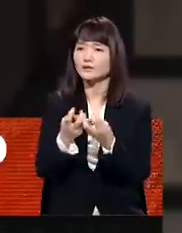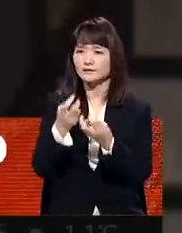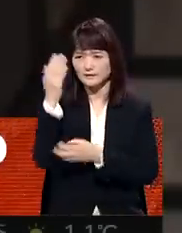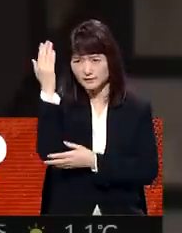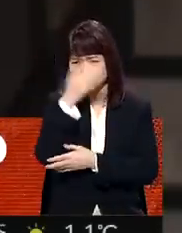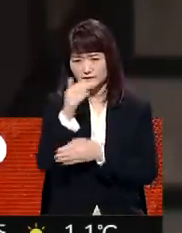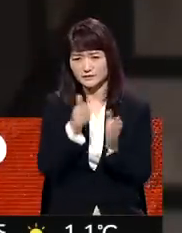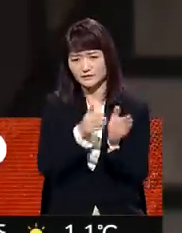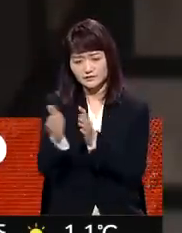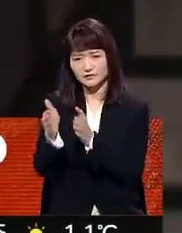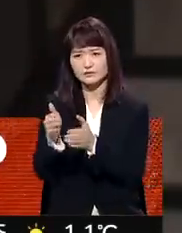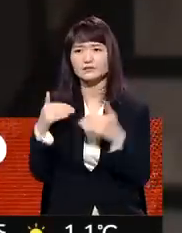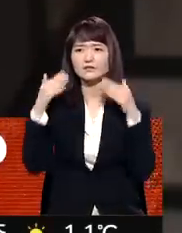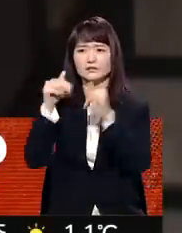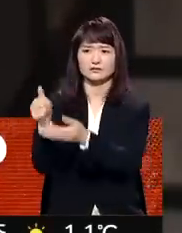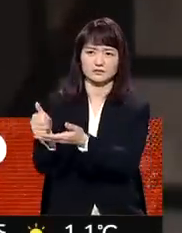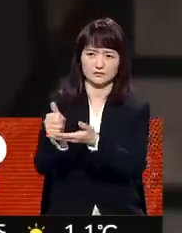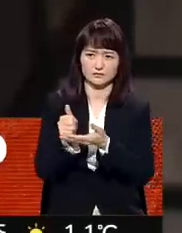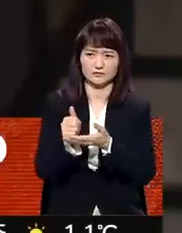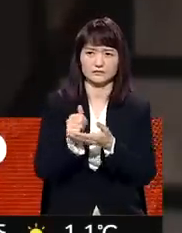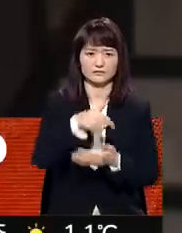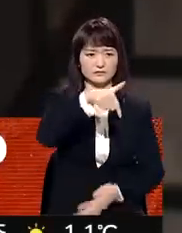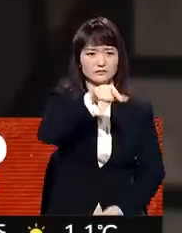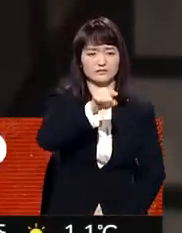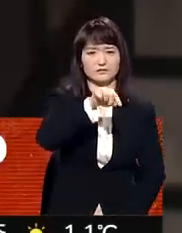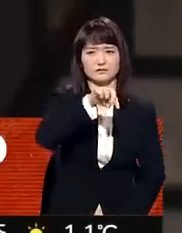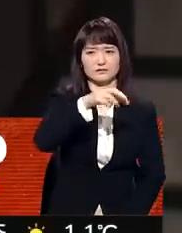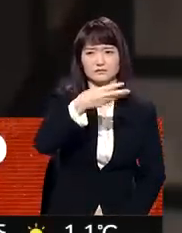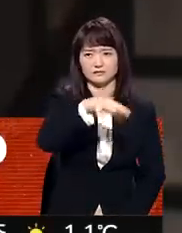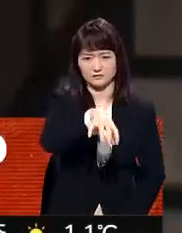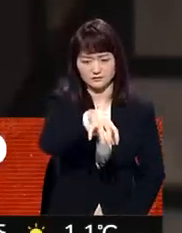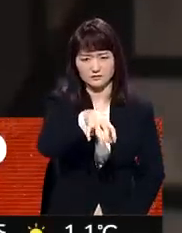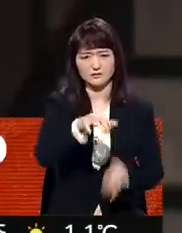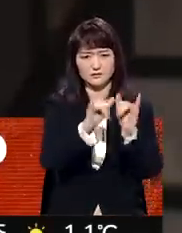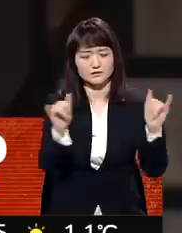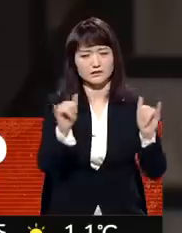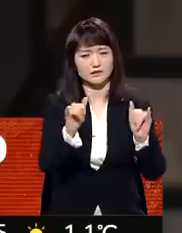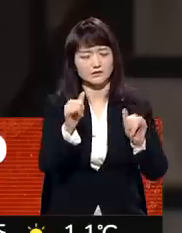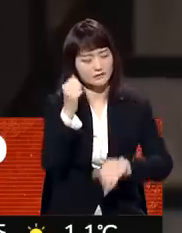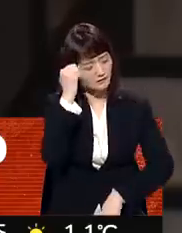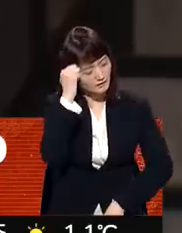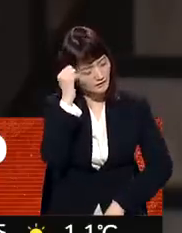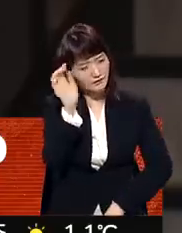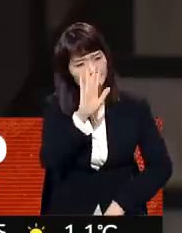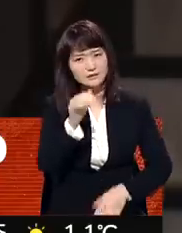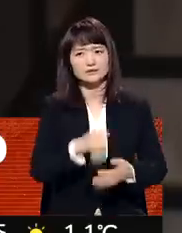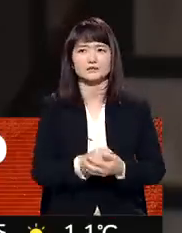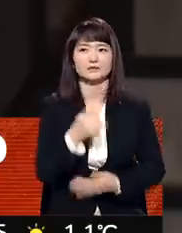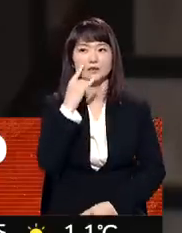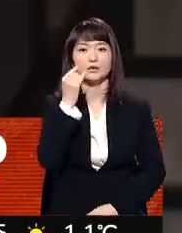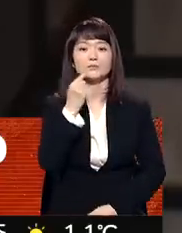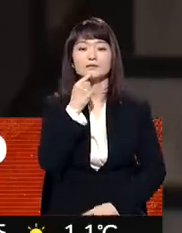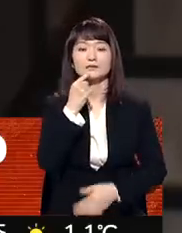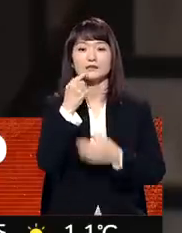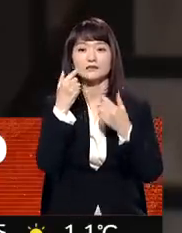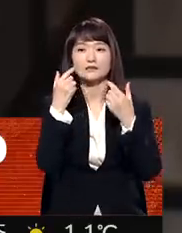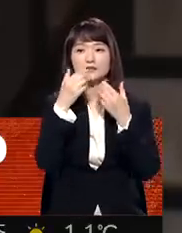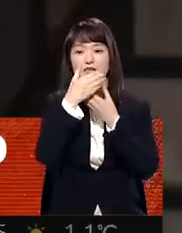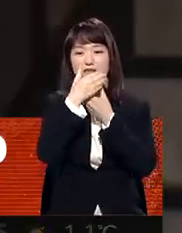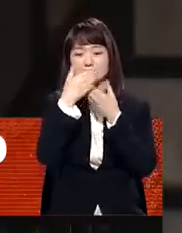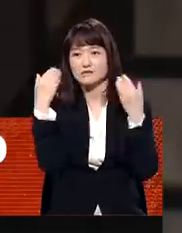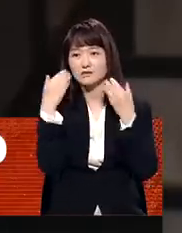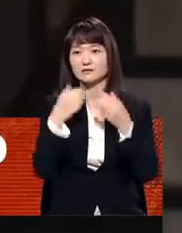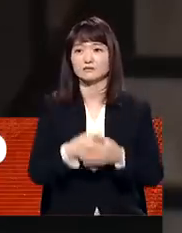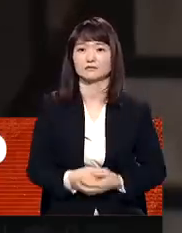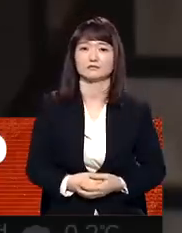깨끗하게 치워서 어르신들 모셔야죠 거실은 사람이 자는 곳이 아닙니다 거실에 잘못 자면 어머니 입 돌아갈 수 있습니다 절대로